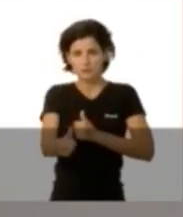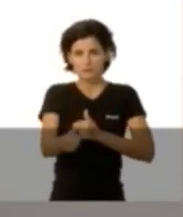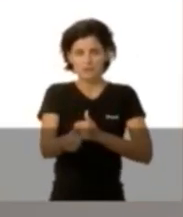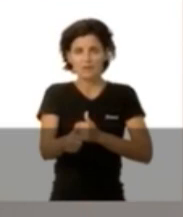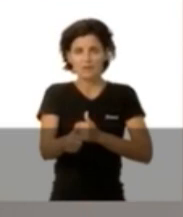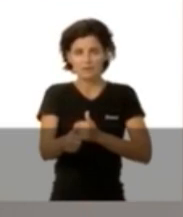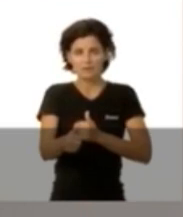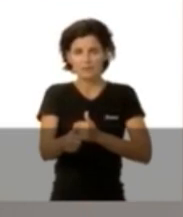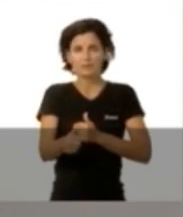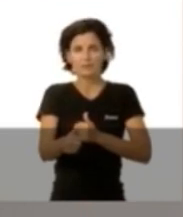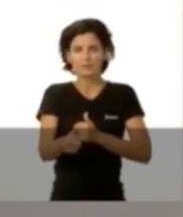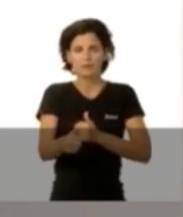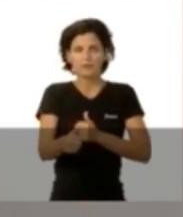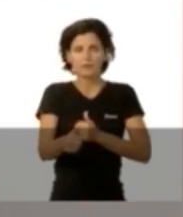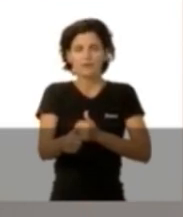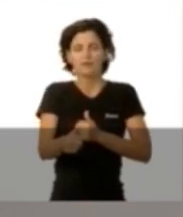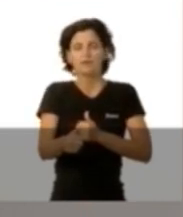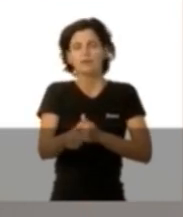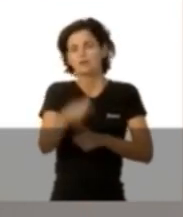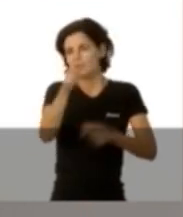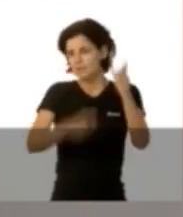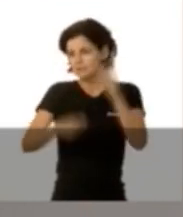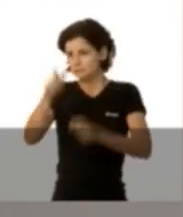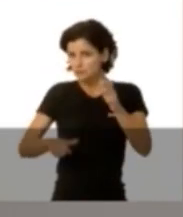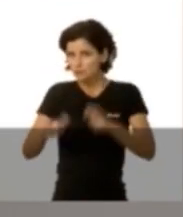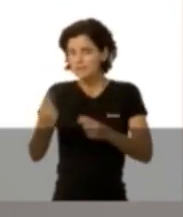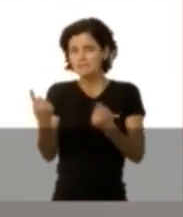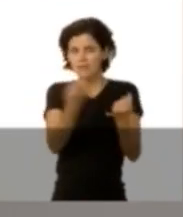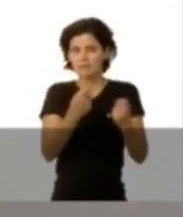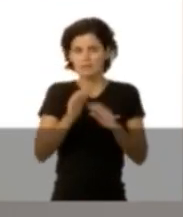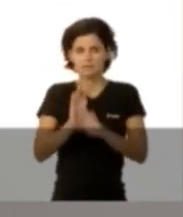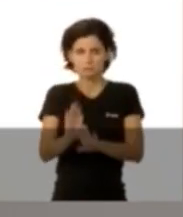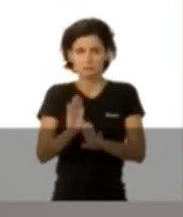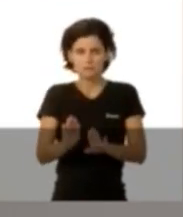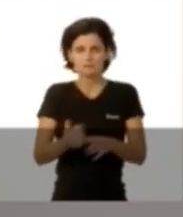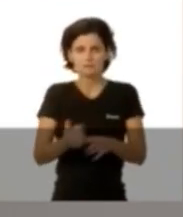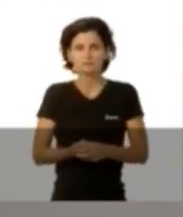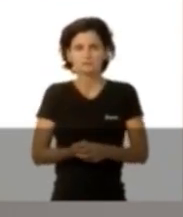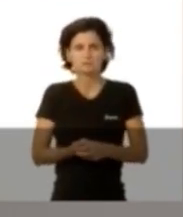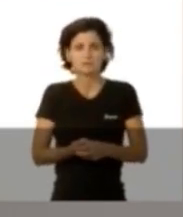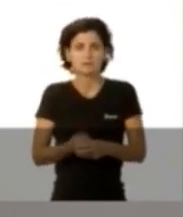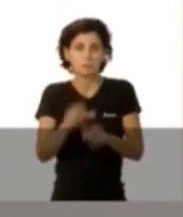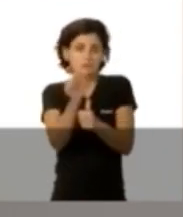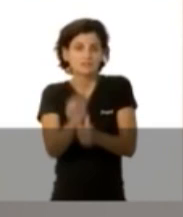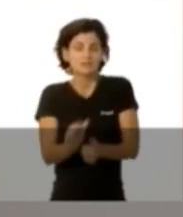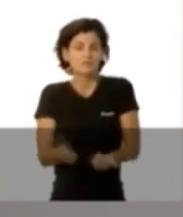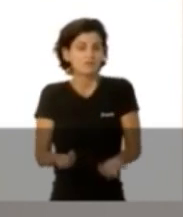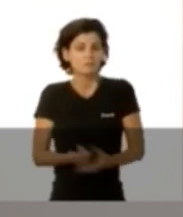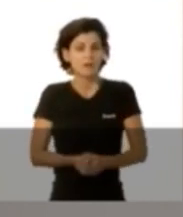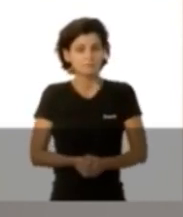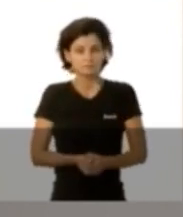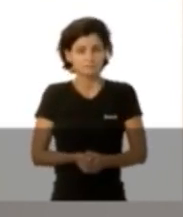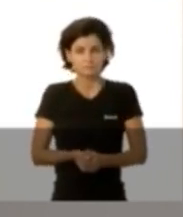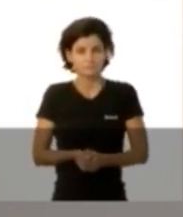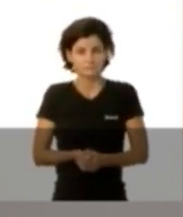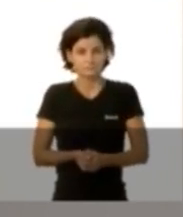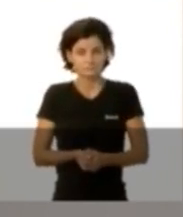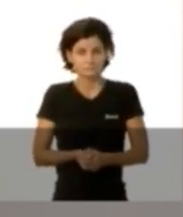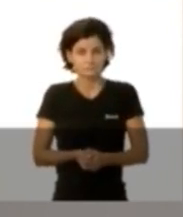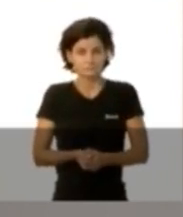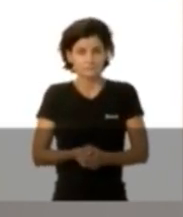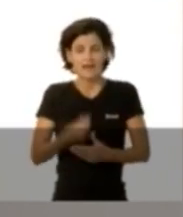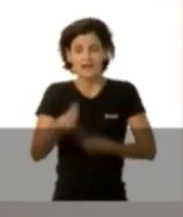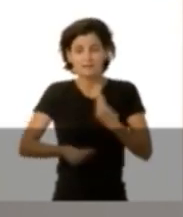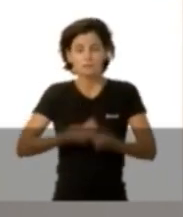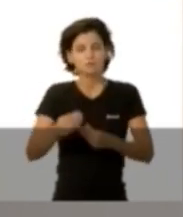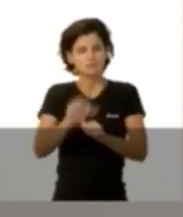la crida de l'oposició a la contenció de la despesa, doncs d'esta manera que li estic dient. I en qualsevol